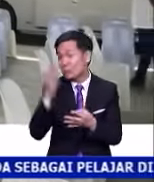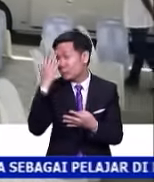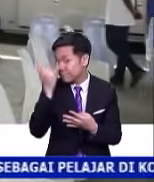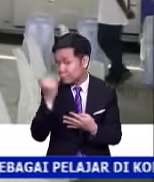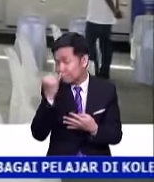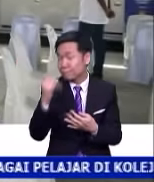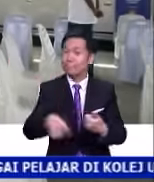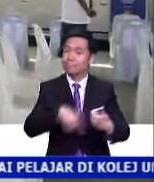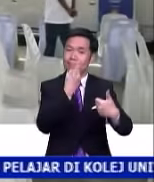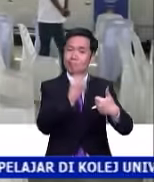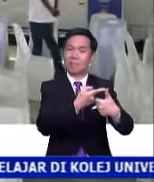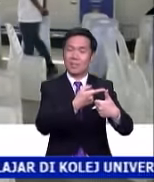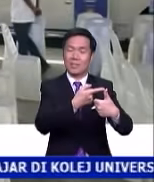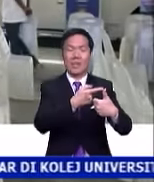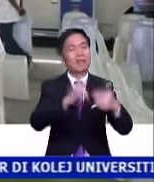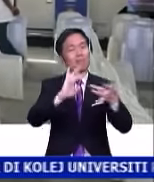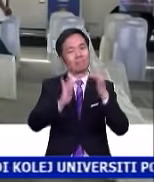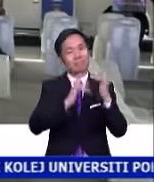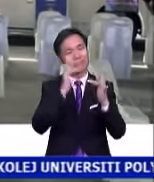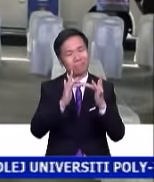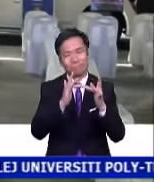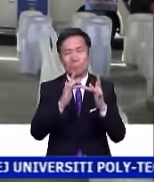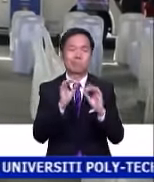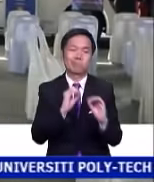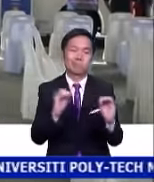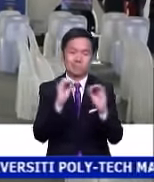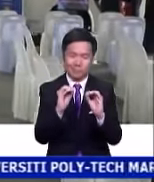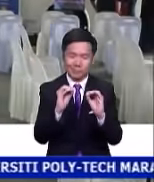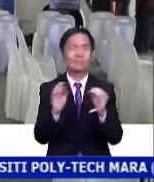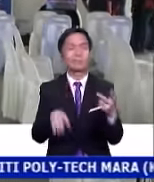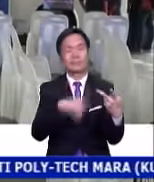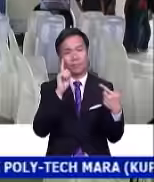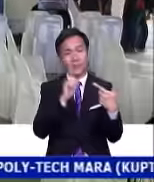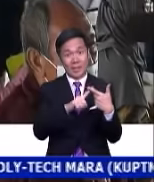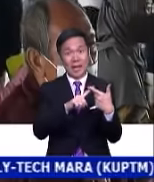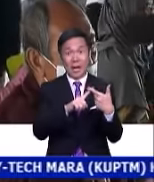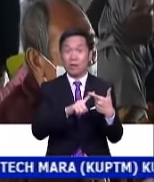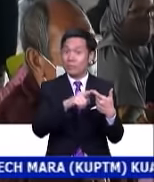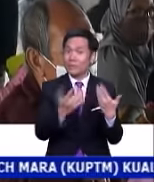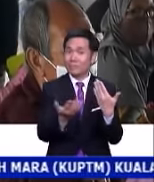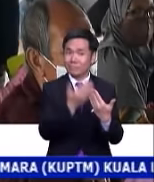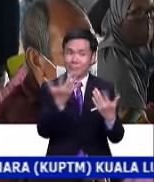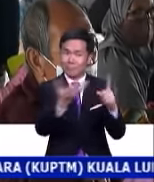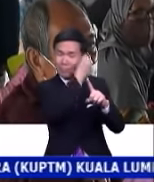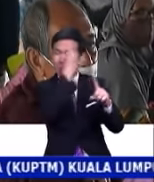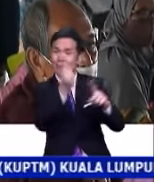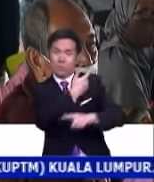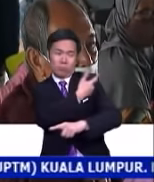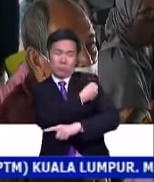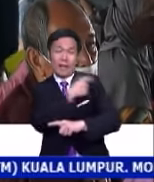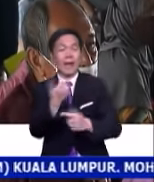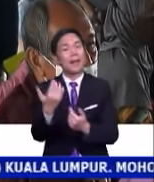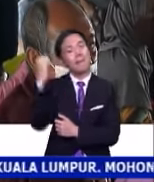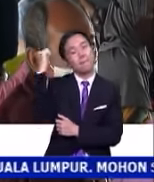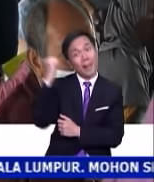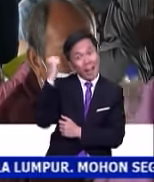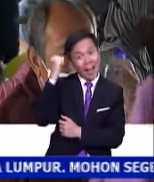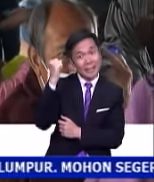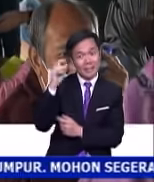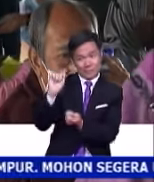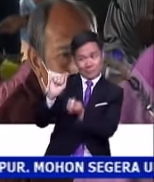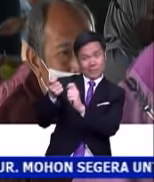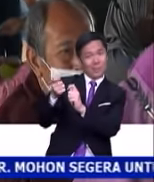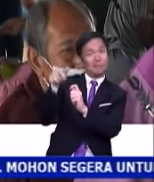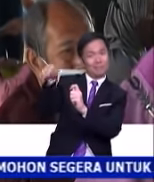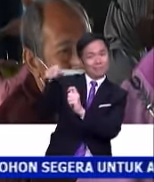faktor termasuk capaian internet. Bagi memastikan kejayaan program, kemudahan pengangkutan seperti bas diubah